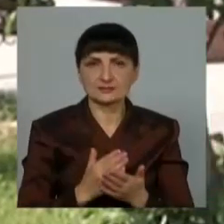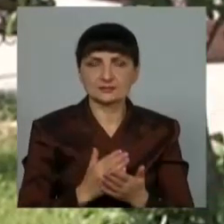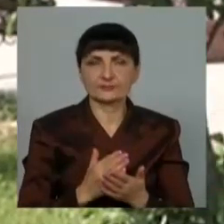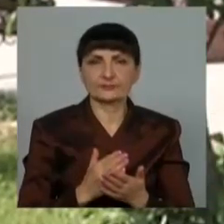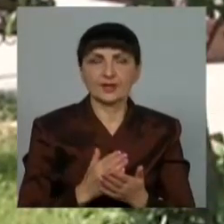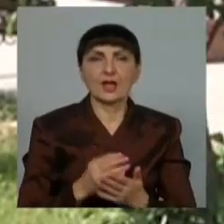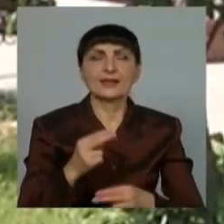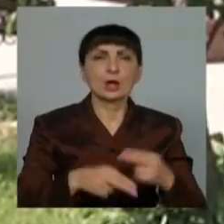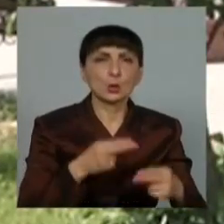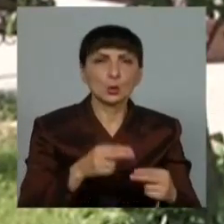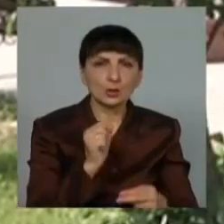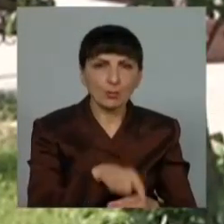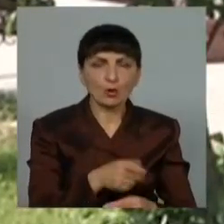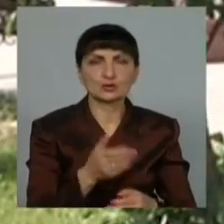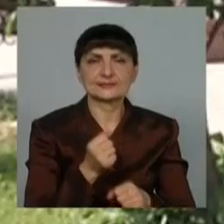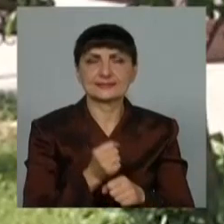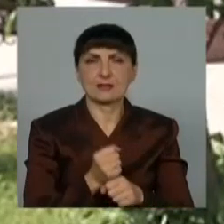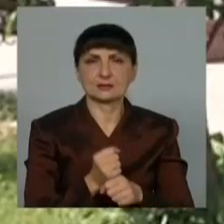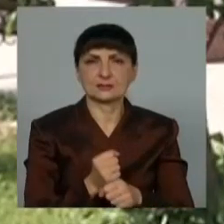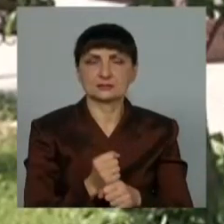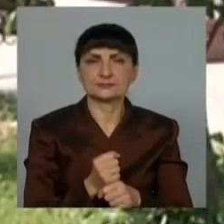для хирургии, эндовидеохирургии,